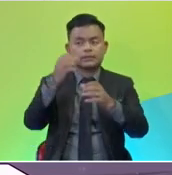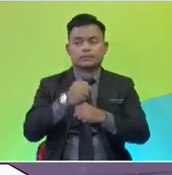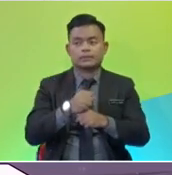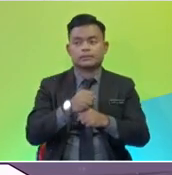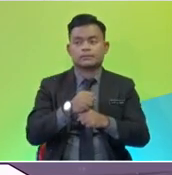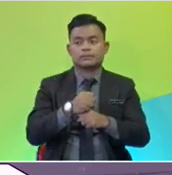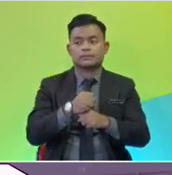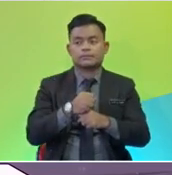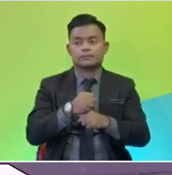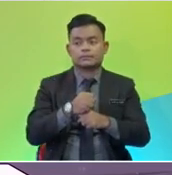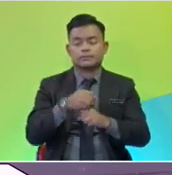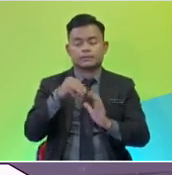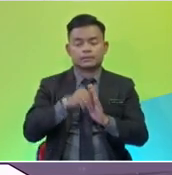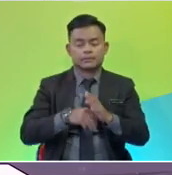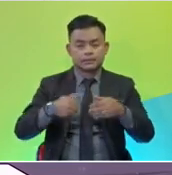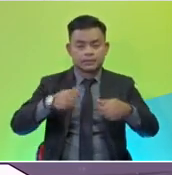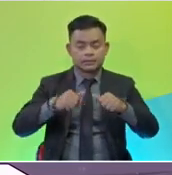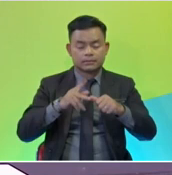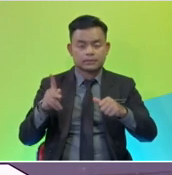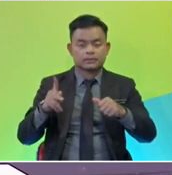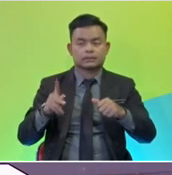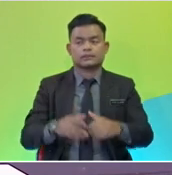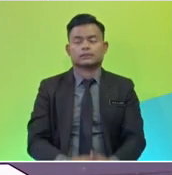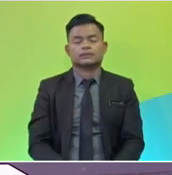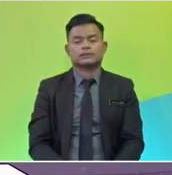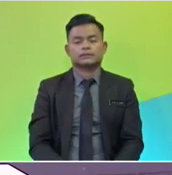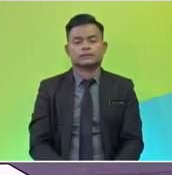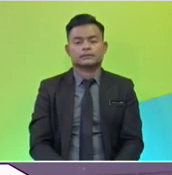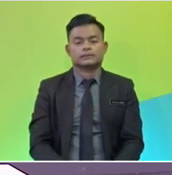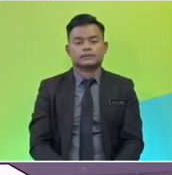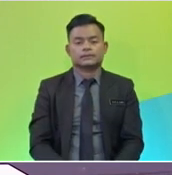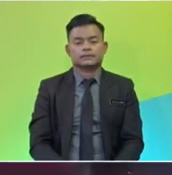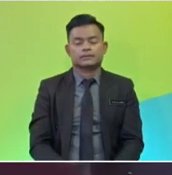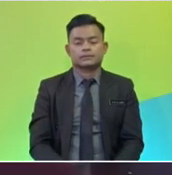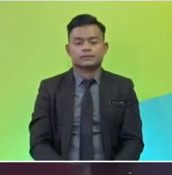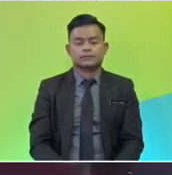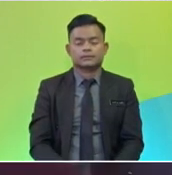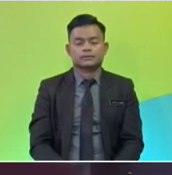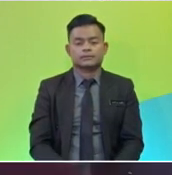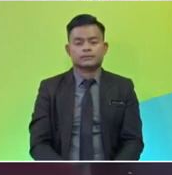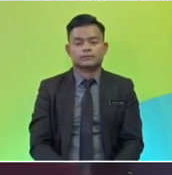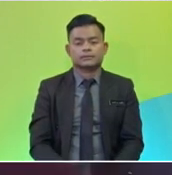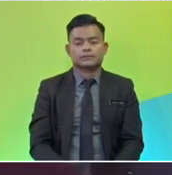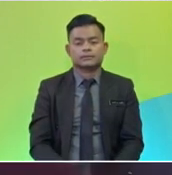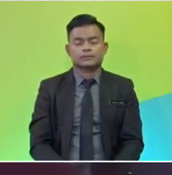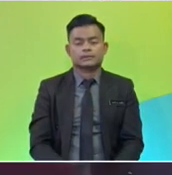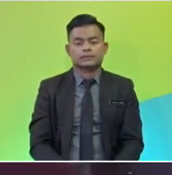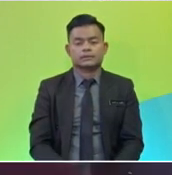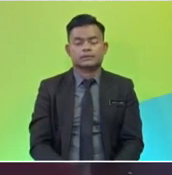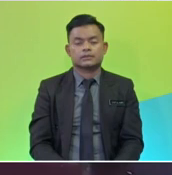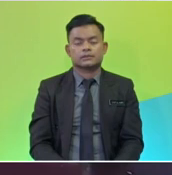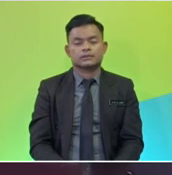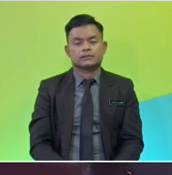apa mengamalkan mengamalkan amalan ini okey terima kasih banyak-banyak diucapkan kepada Cikgu Fatimah dan juga